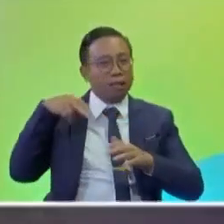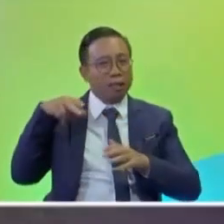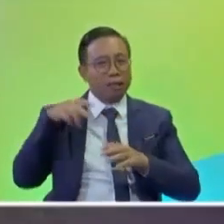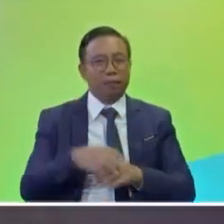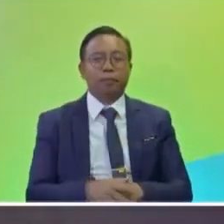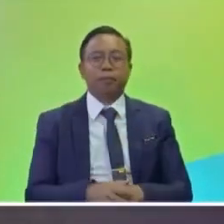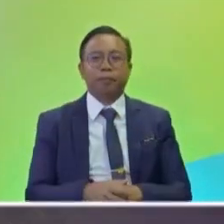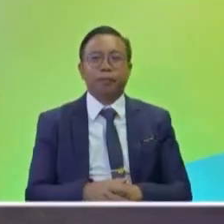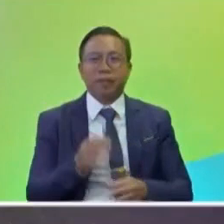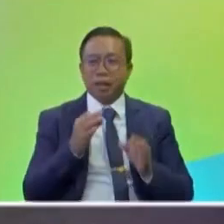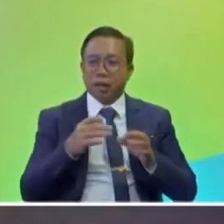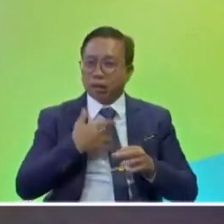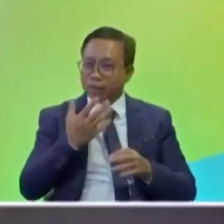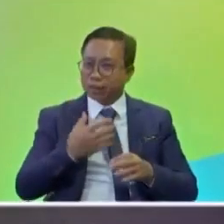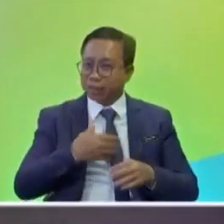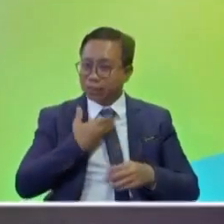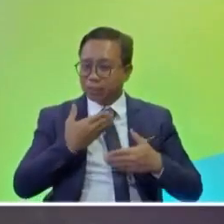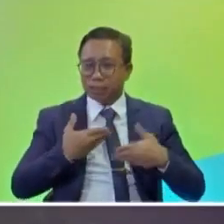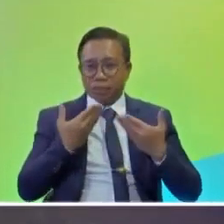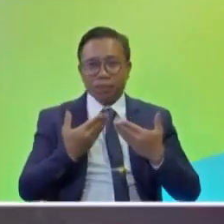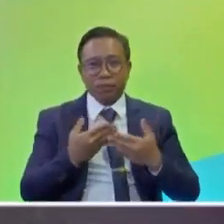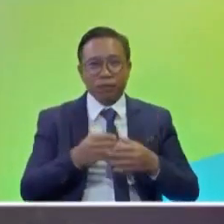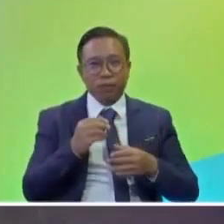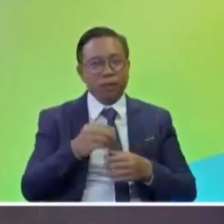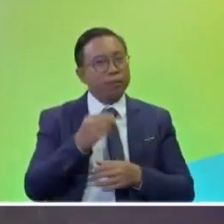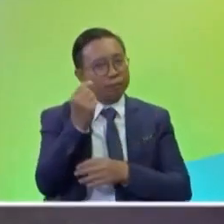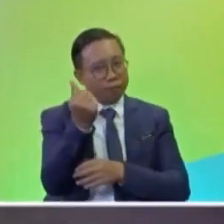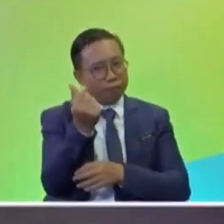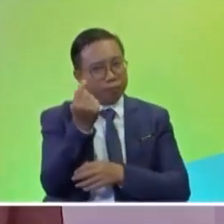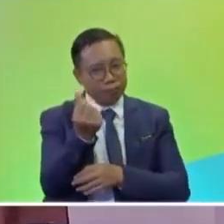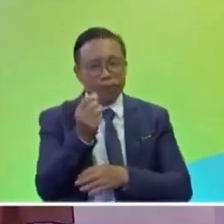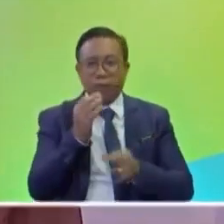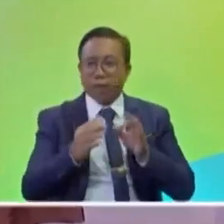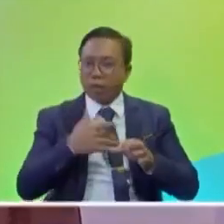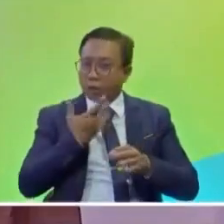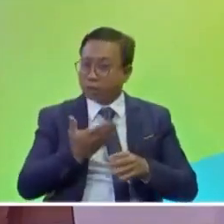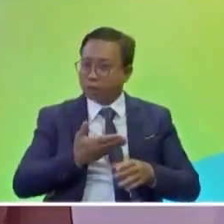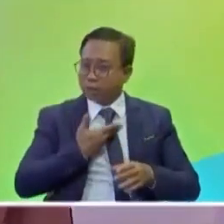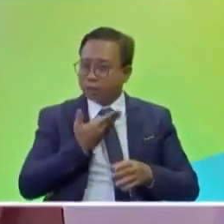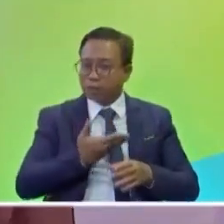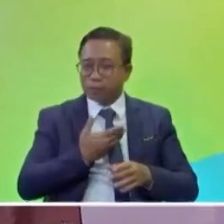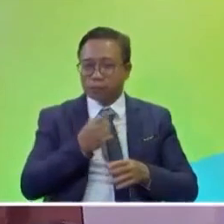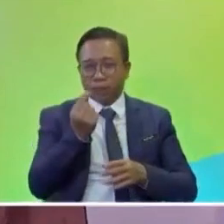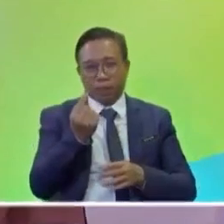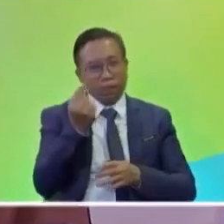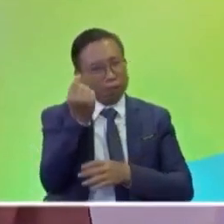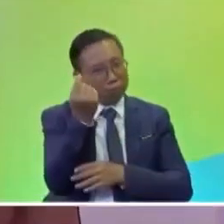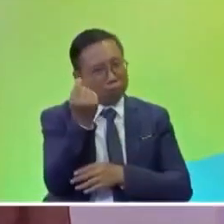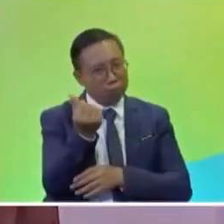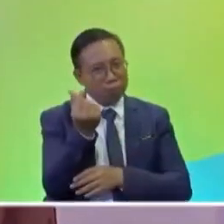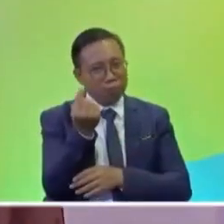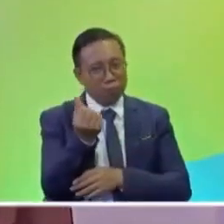kaki. Kalau rasa gembira petik jari. Kalau rasa gembira petik